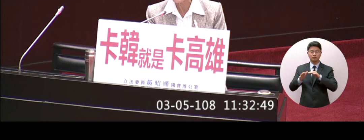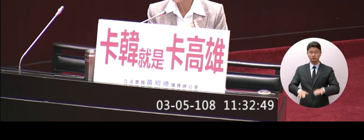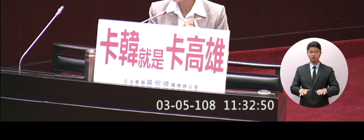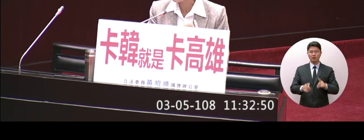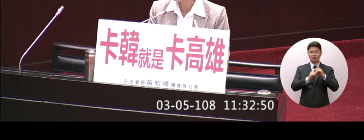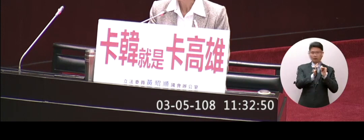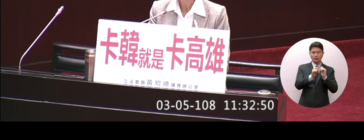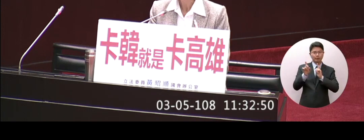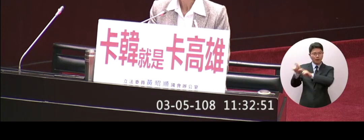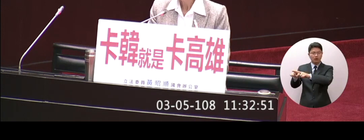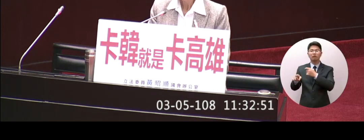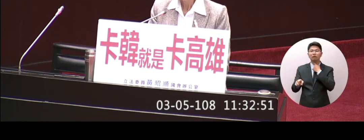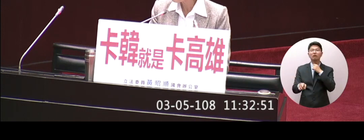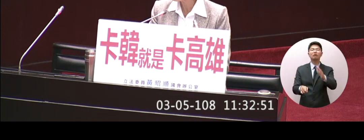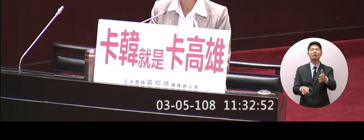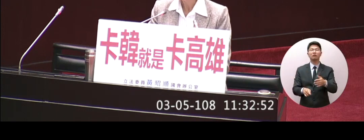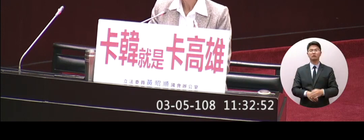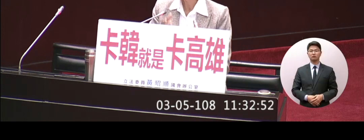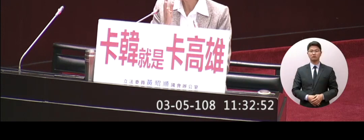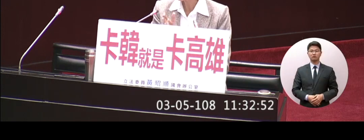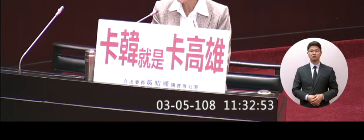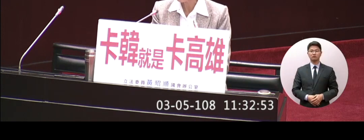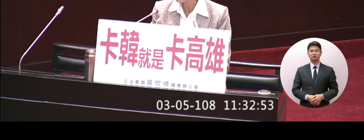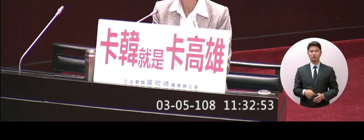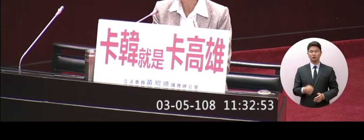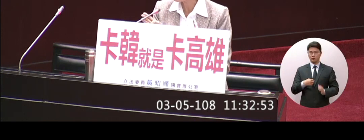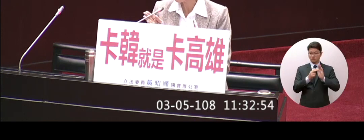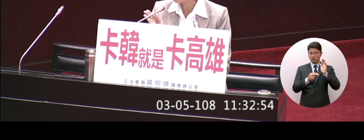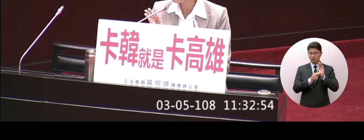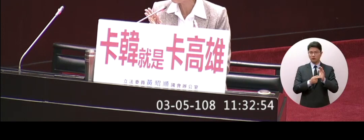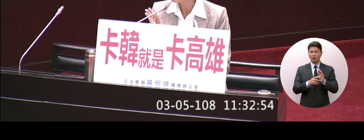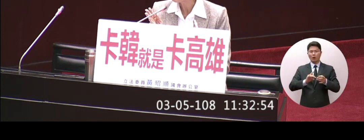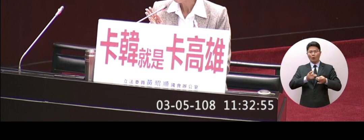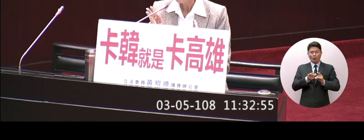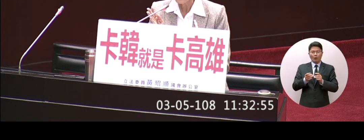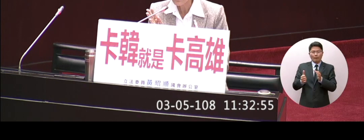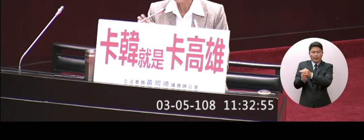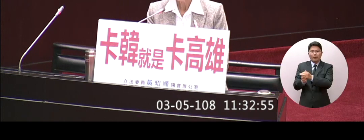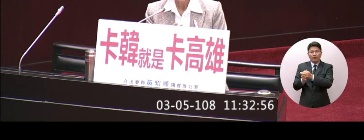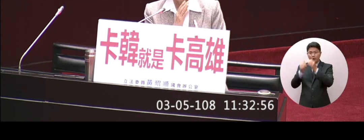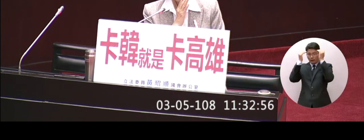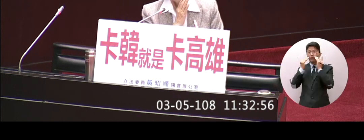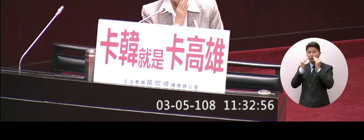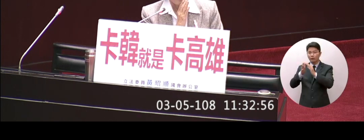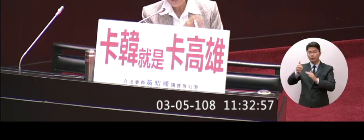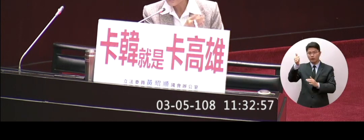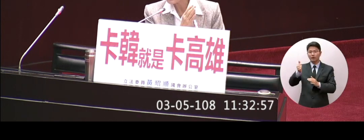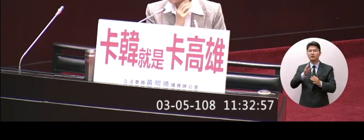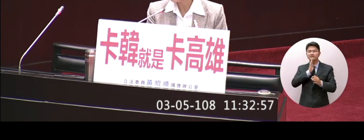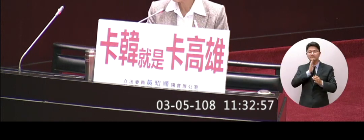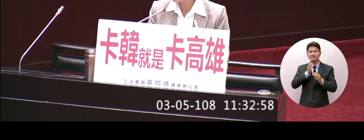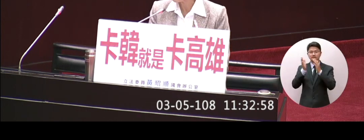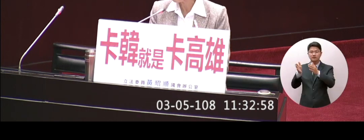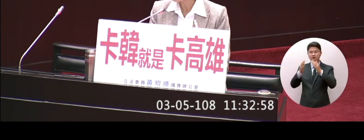的人民跟着走？很清楚，我为什么讲卡韩就是卡高雄，因为韩国